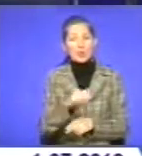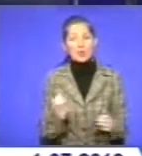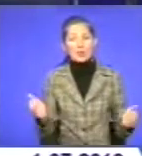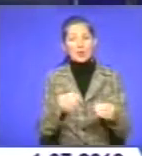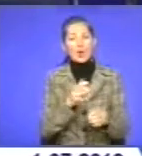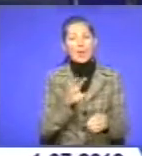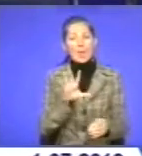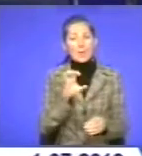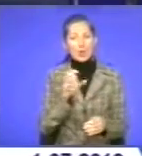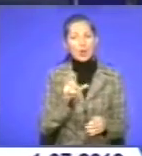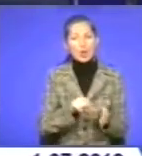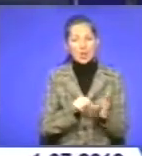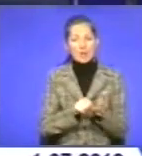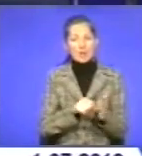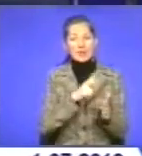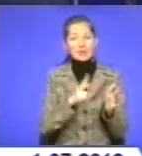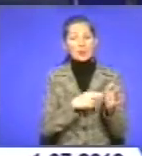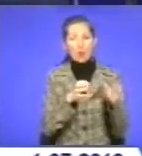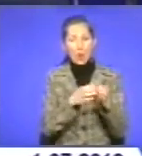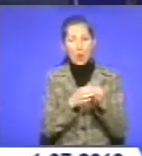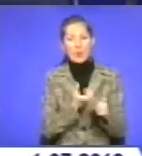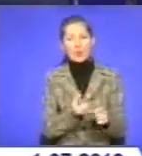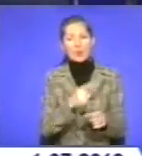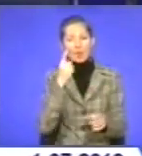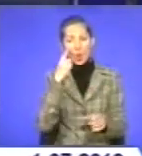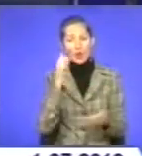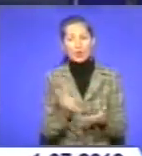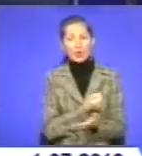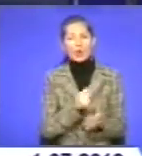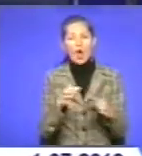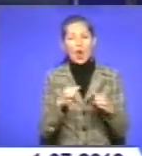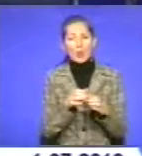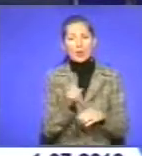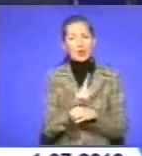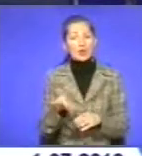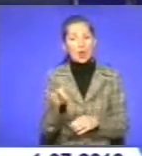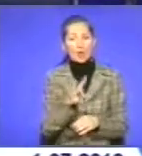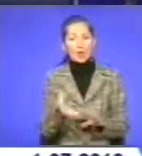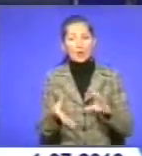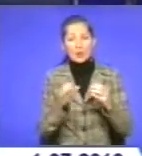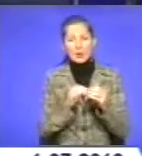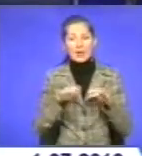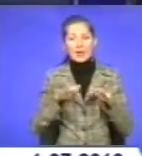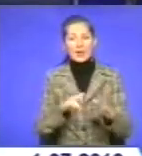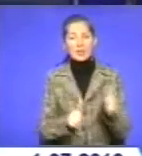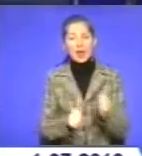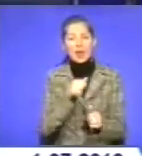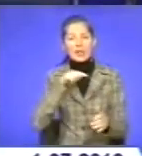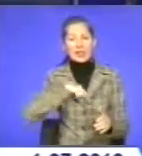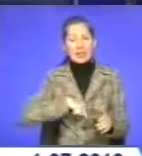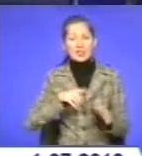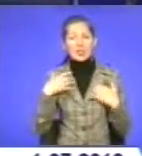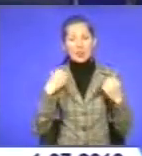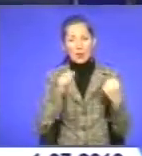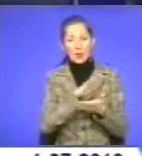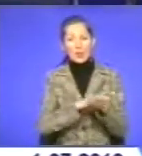учасників. Із 17 команд найбільше очок здобула команда з Тернопільського району. Про результати, хід змагань та настрій спортсменів –